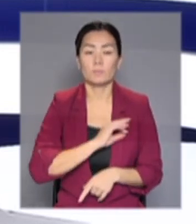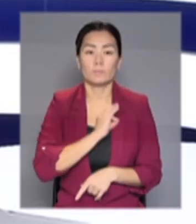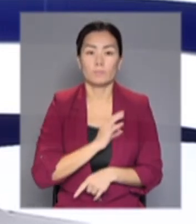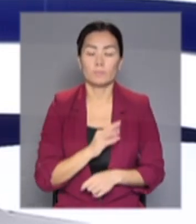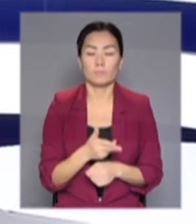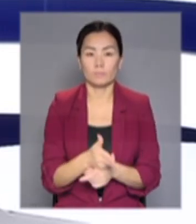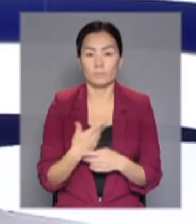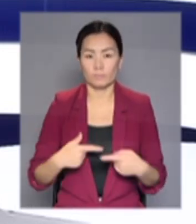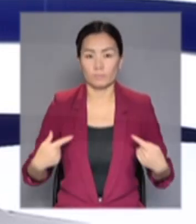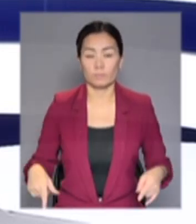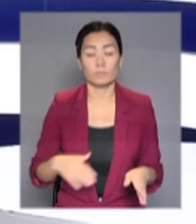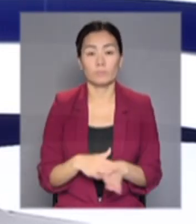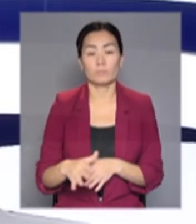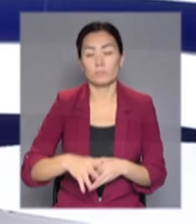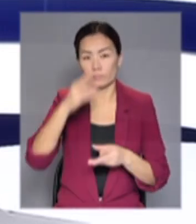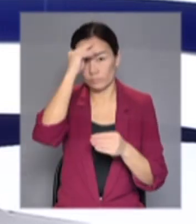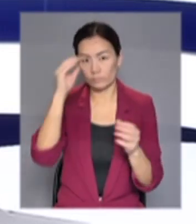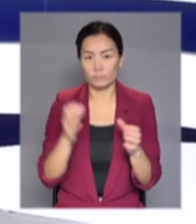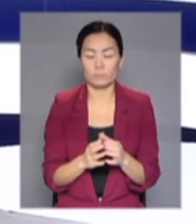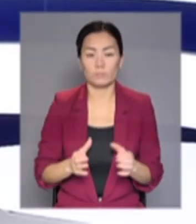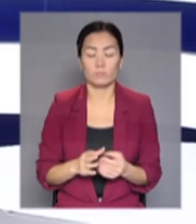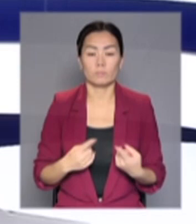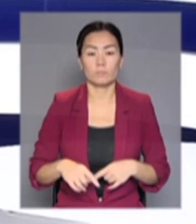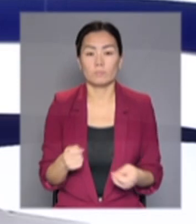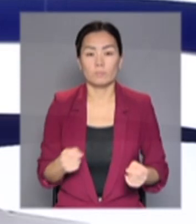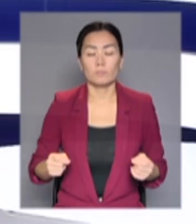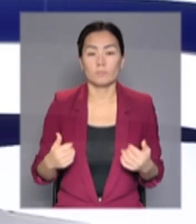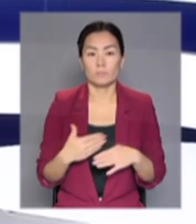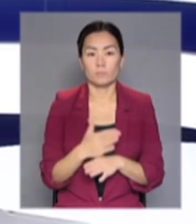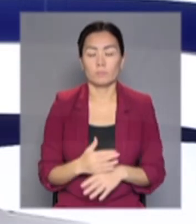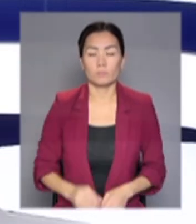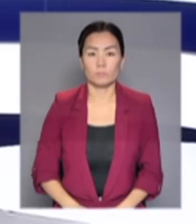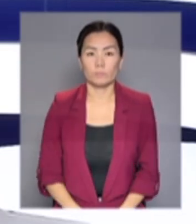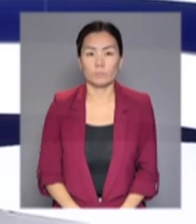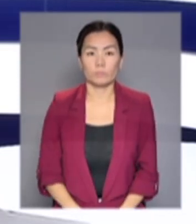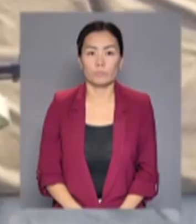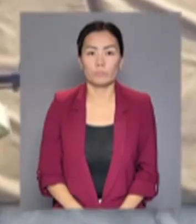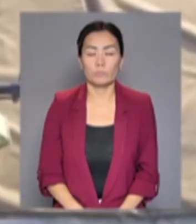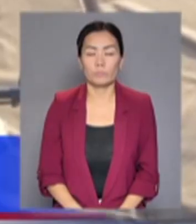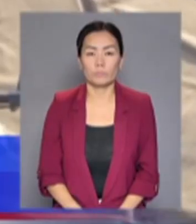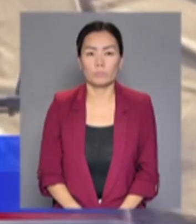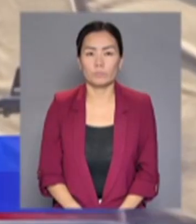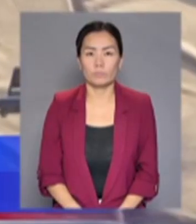использованием стрелковых средств, совершенствование навыков командного состава в управлении подразделениями.